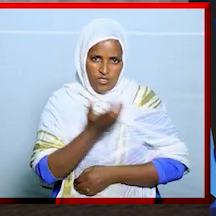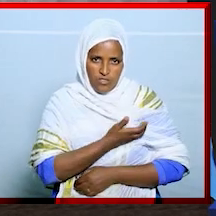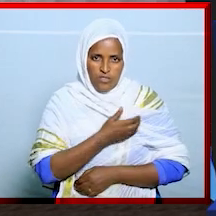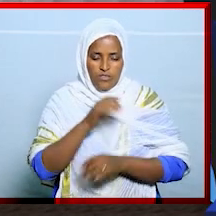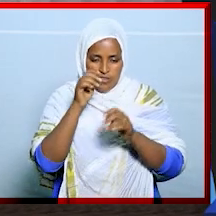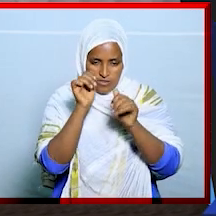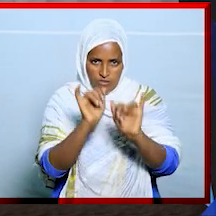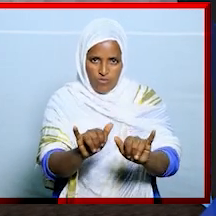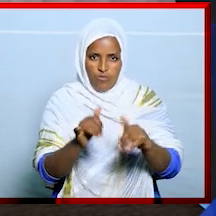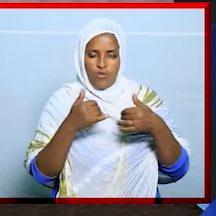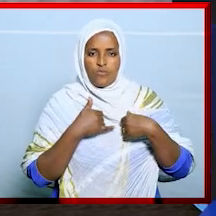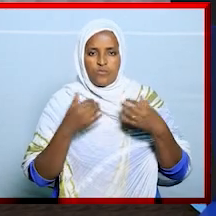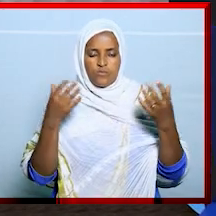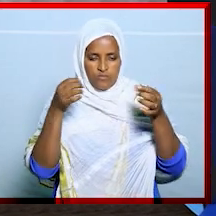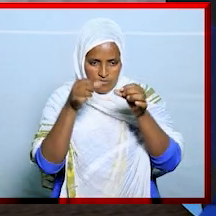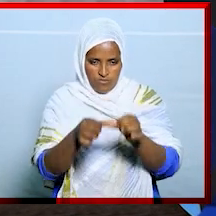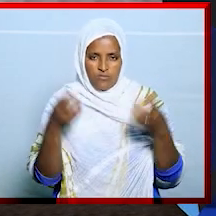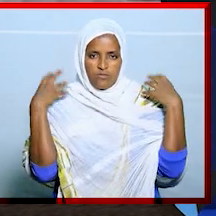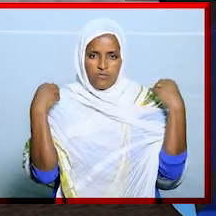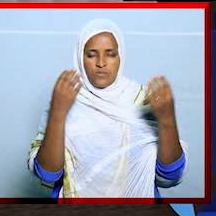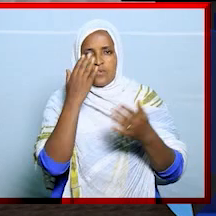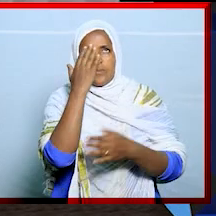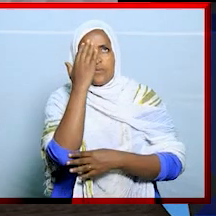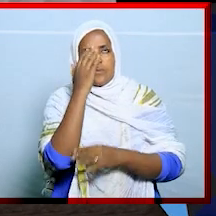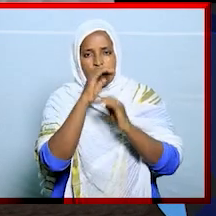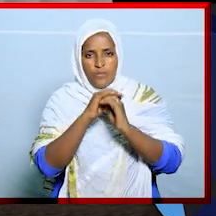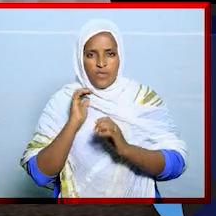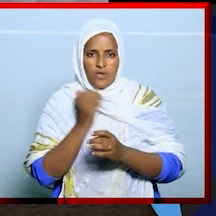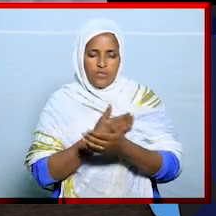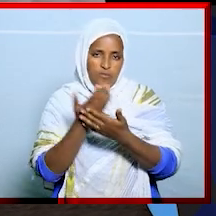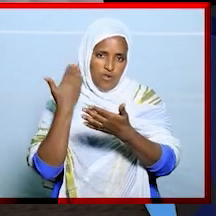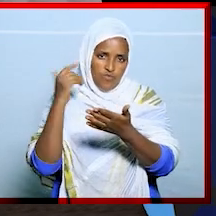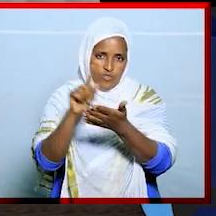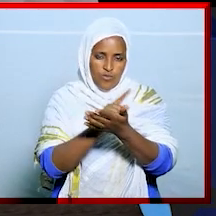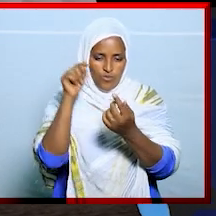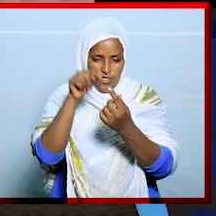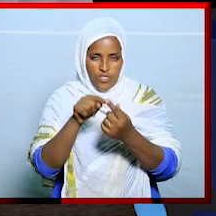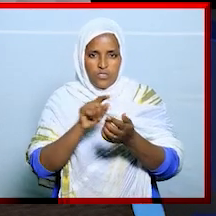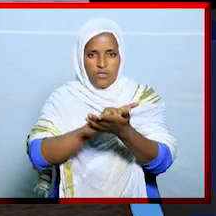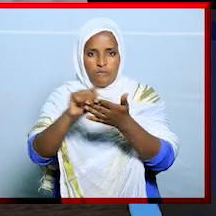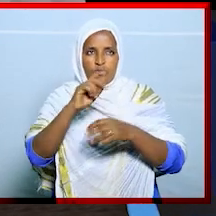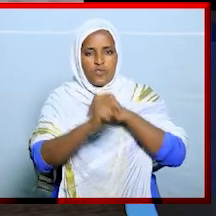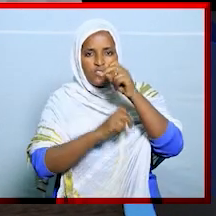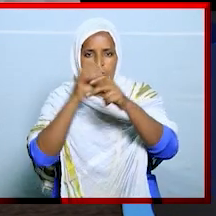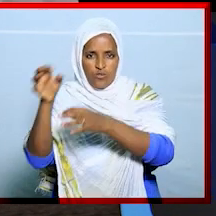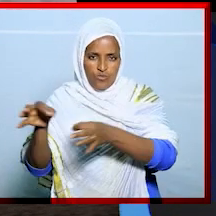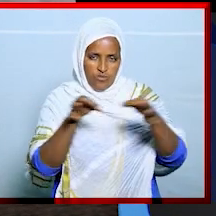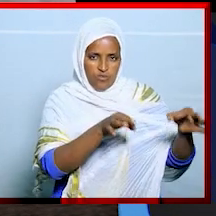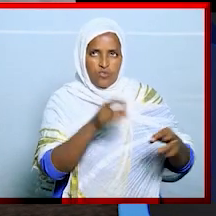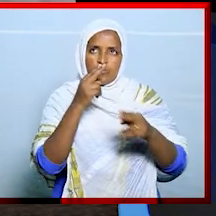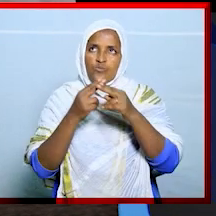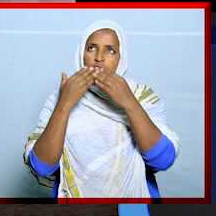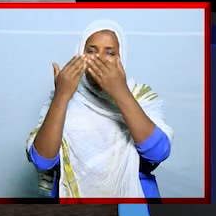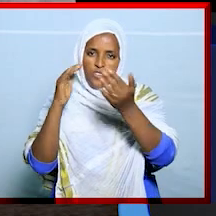ተከታታይ ወገኖቻችን በእያላችሁበት እንደምን ሰነበታችሁ? እግዚአብሔር አምላካችን ከባለፈው ሳምንት ወደዚህ ሳምንት